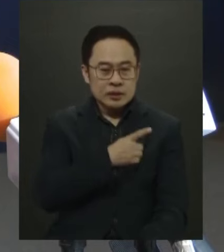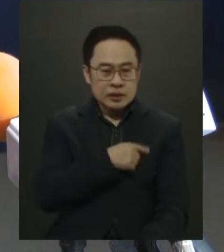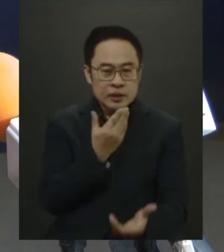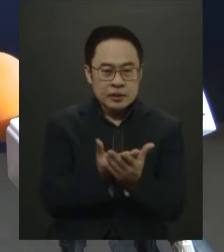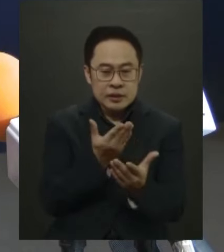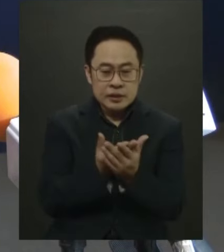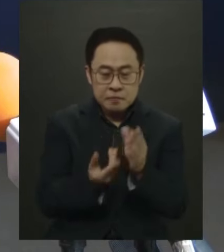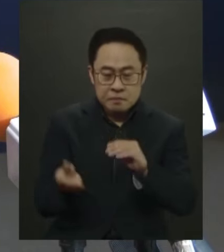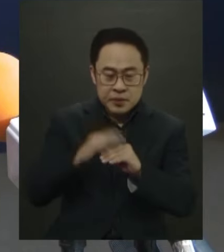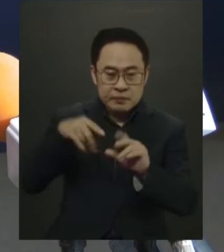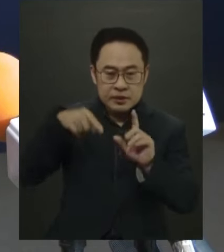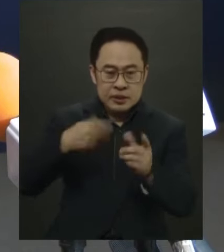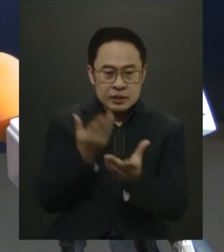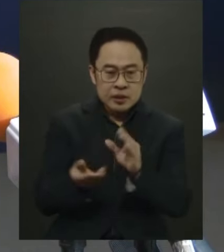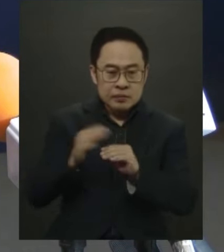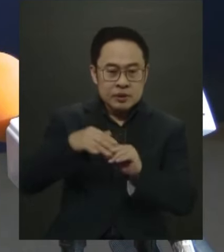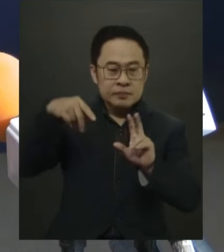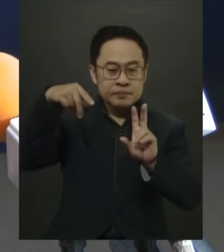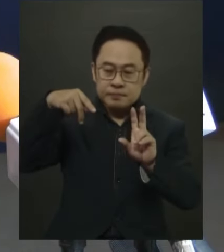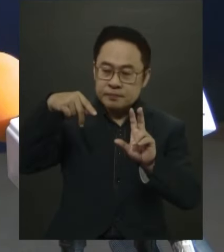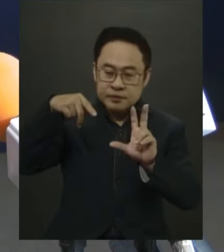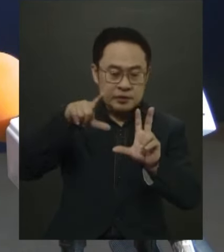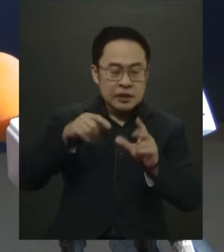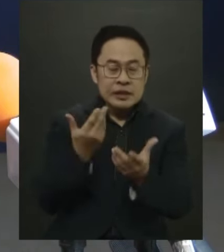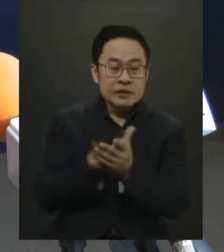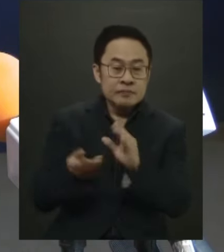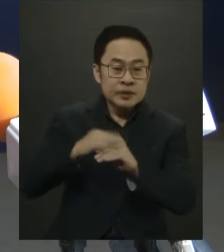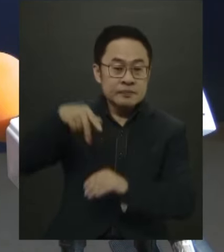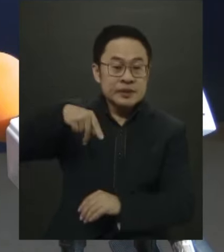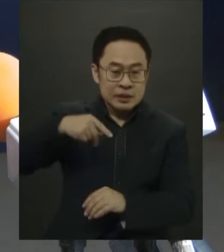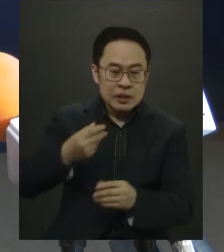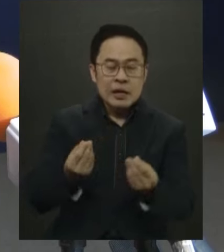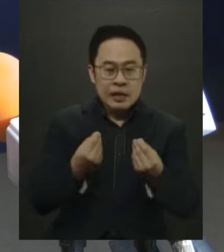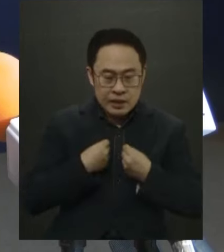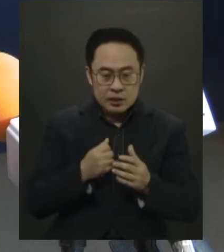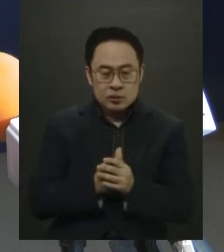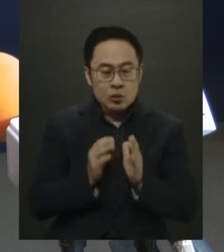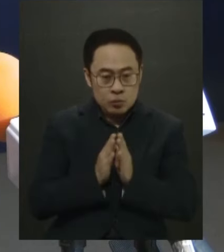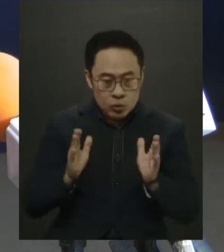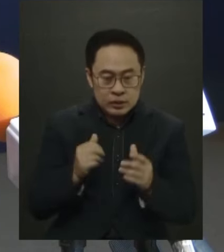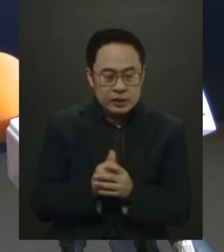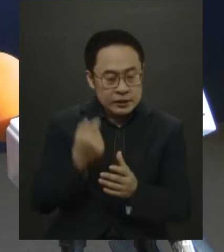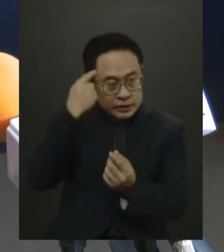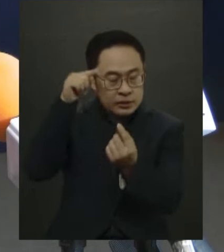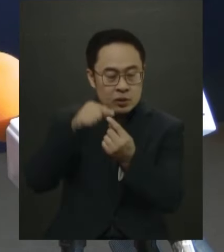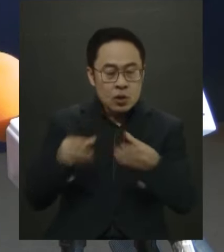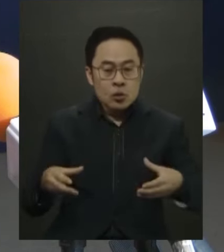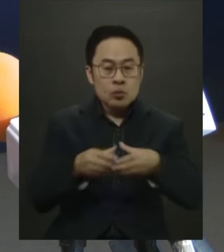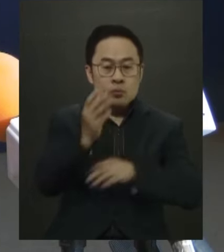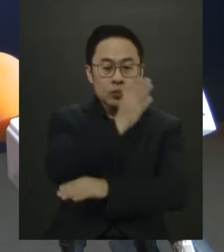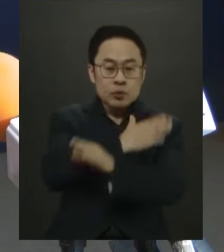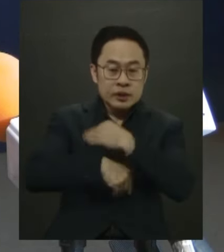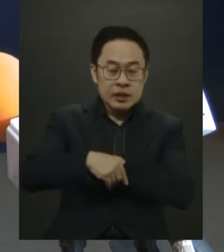าก มากมากนะคะที่ไม่ทิ้งพวกเราหรือเขาไม่ทิ้งพวกเราที่ที่การคอยดู